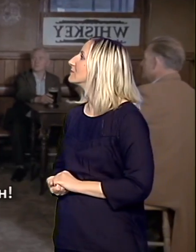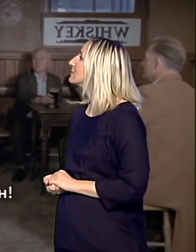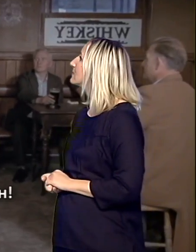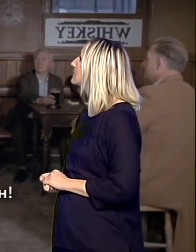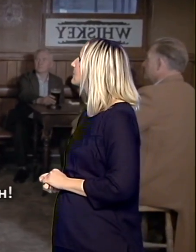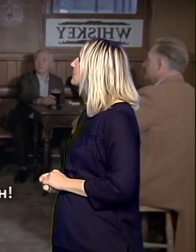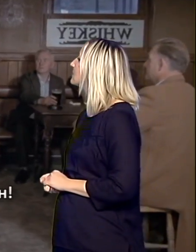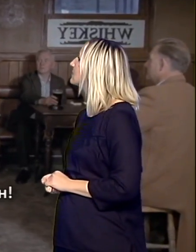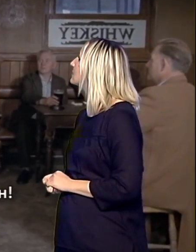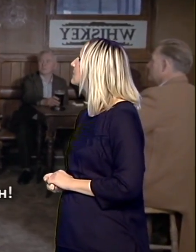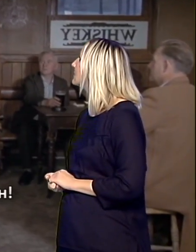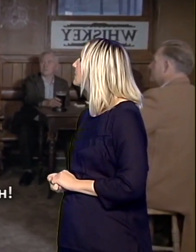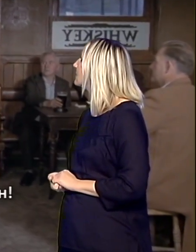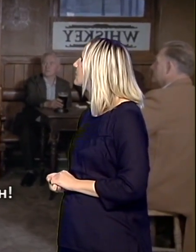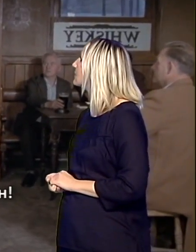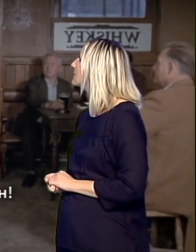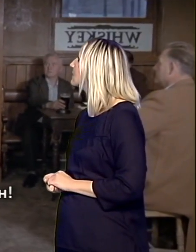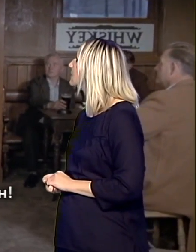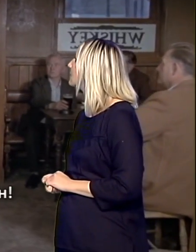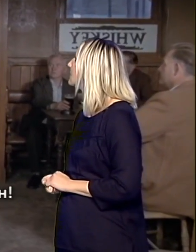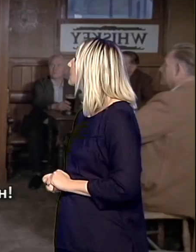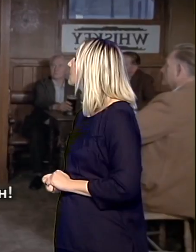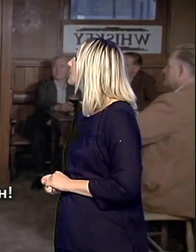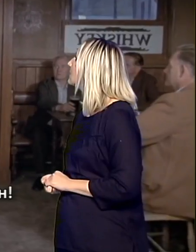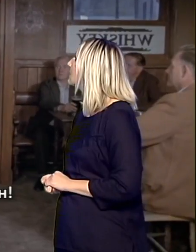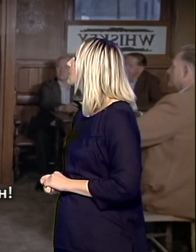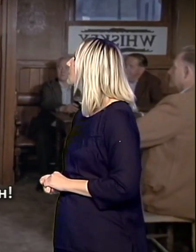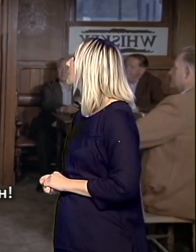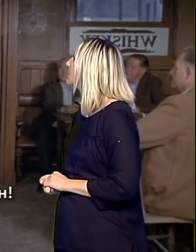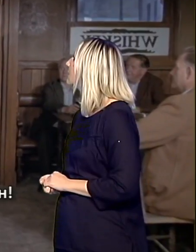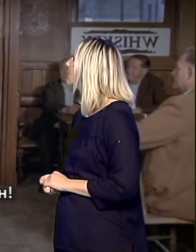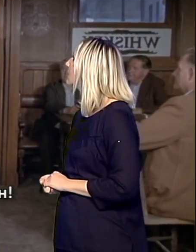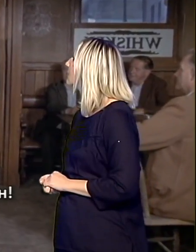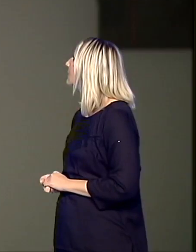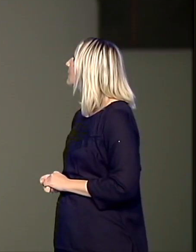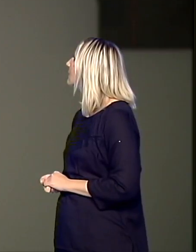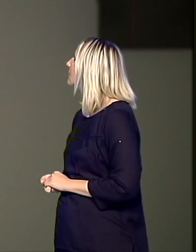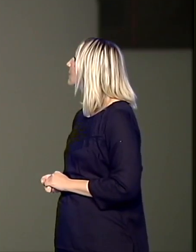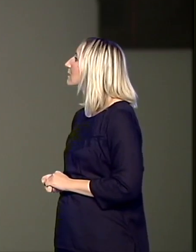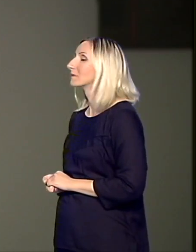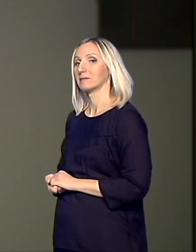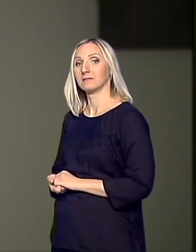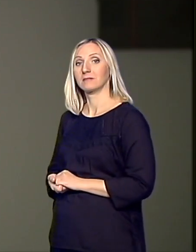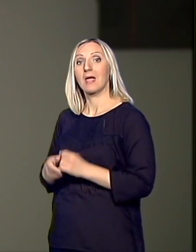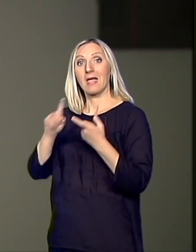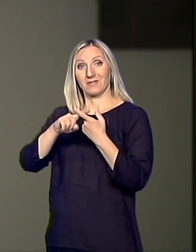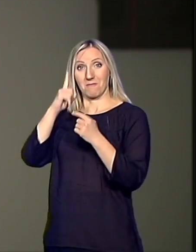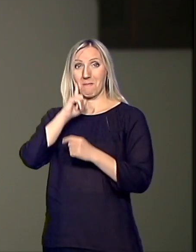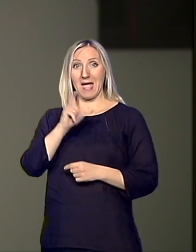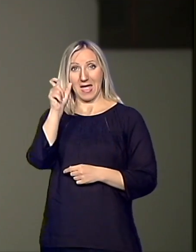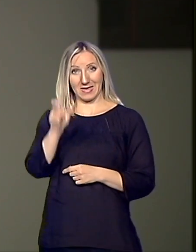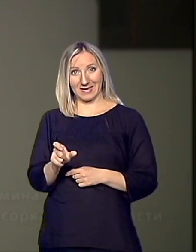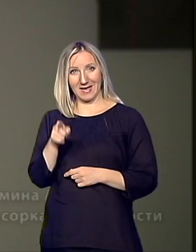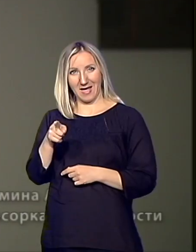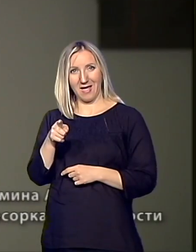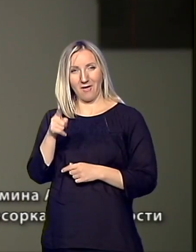This is Christy Braun, my son, genius. Kada je o majici reč, Dečak ima